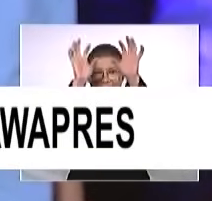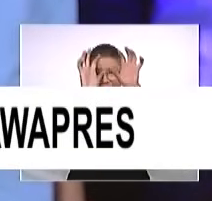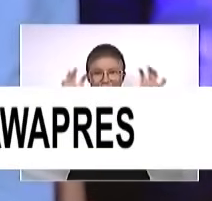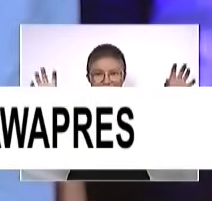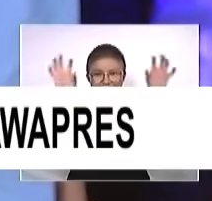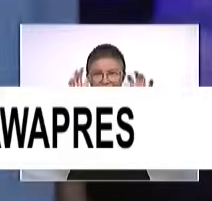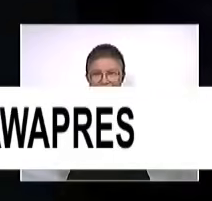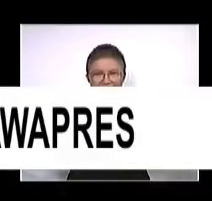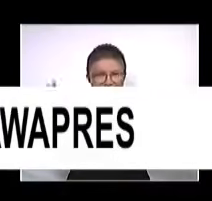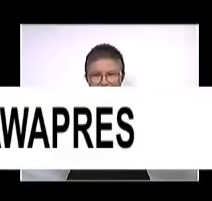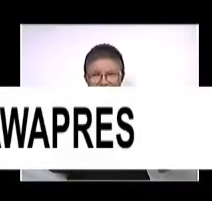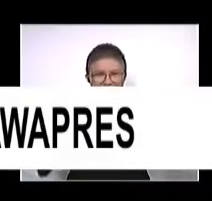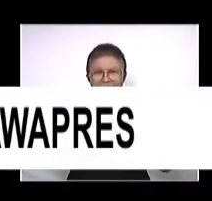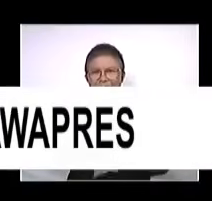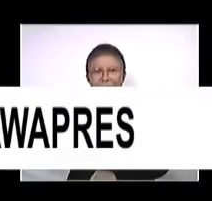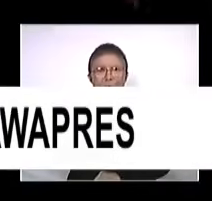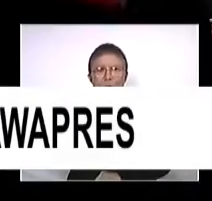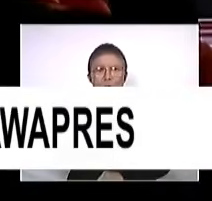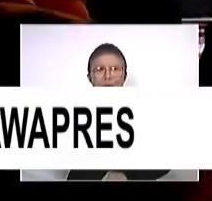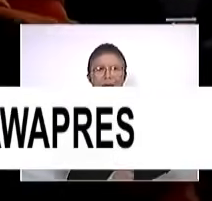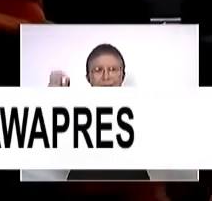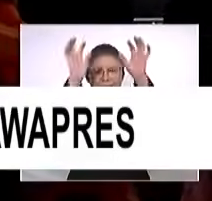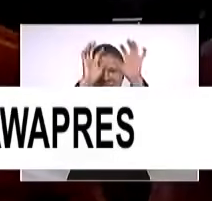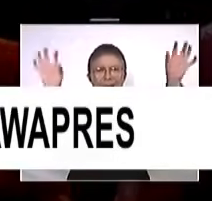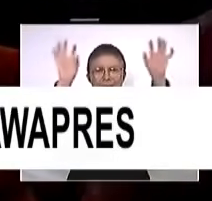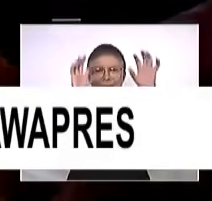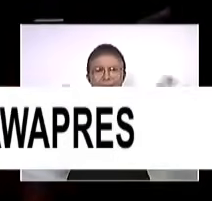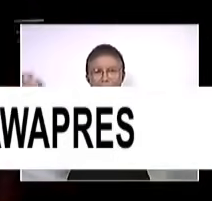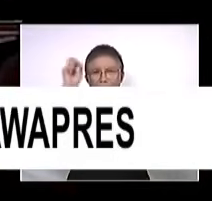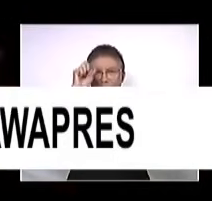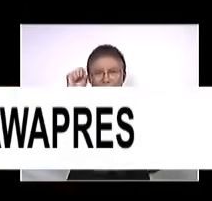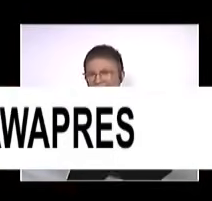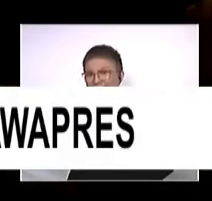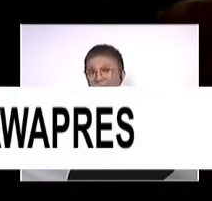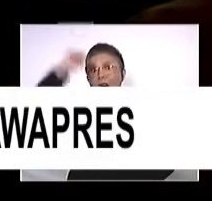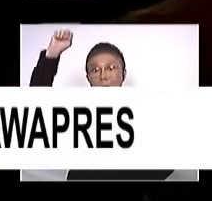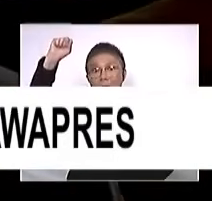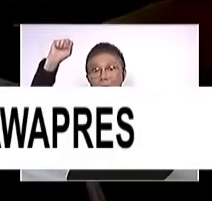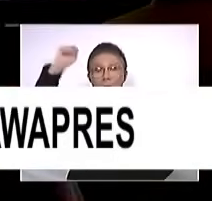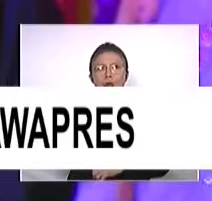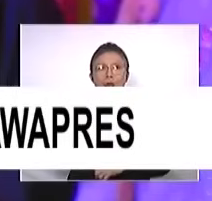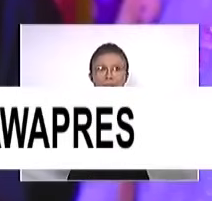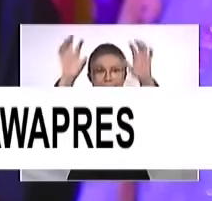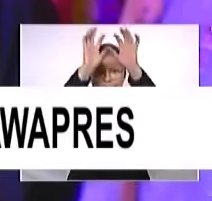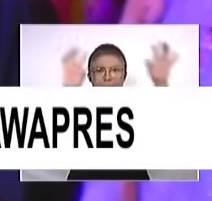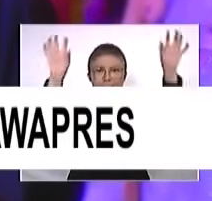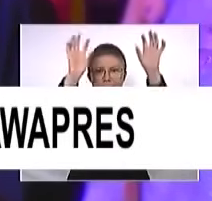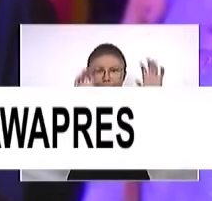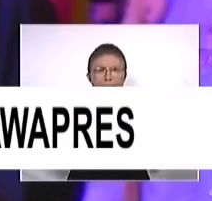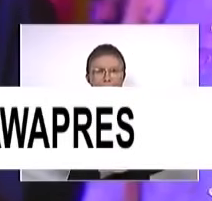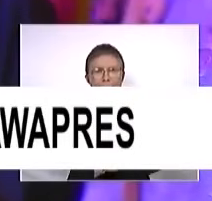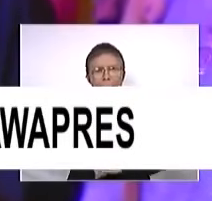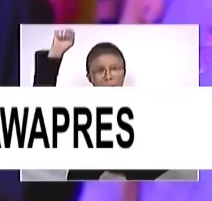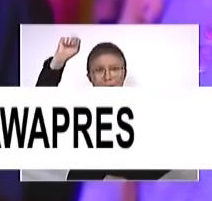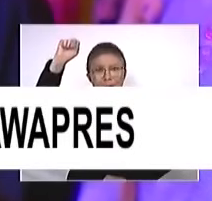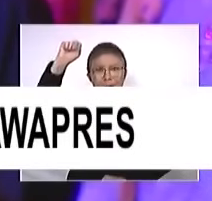ee lebih ee jelas gitu ya lebih substantif se sehingga perdebatannya lebih ke arah ee hal-hal